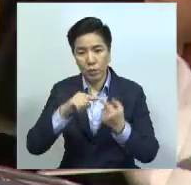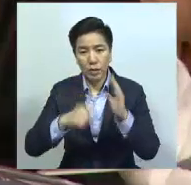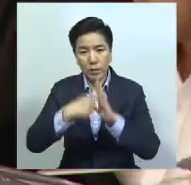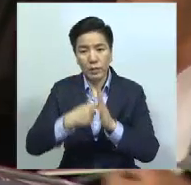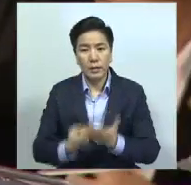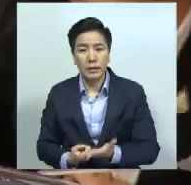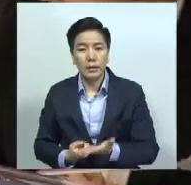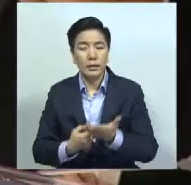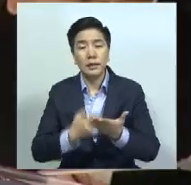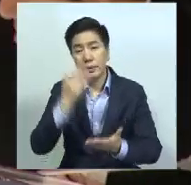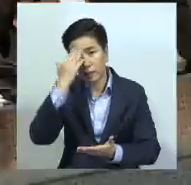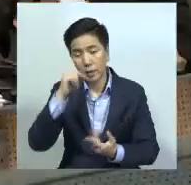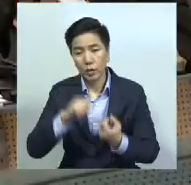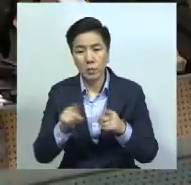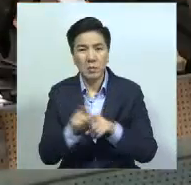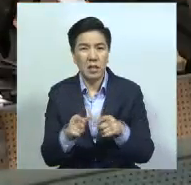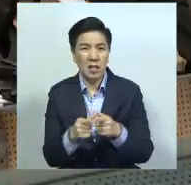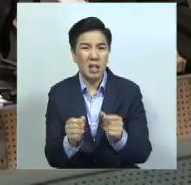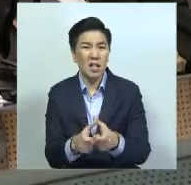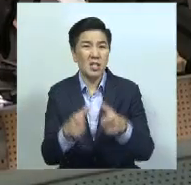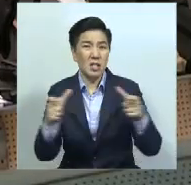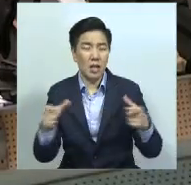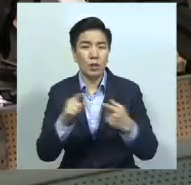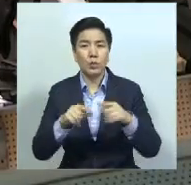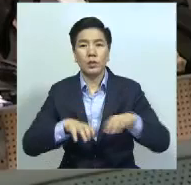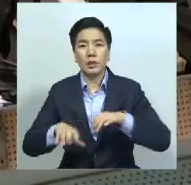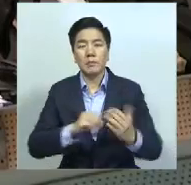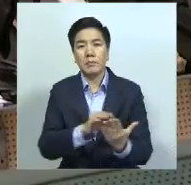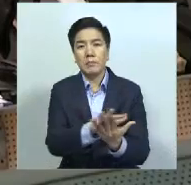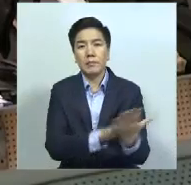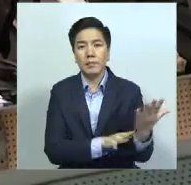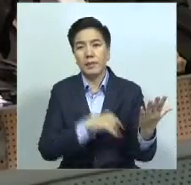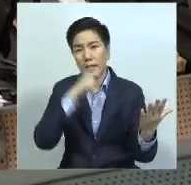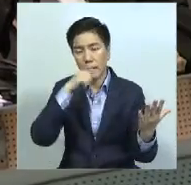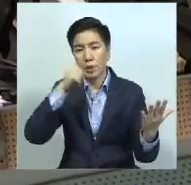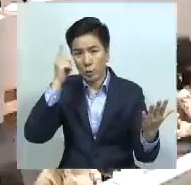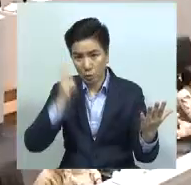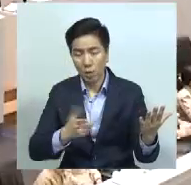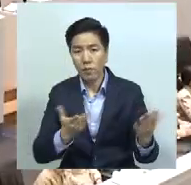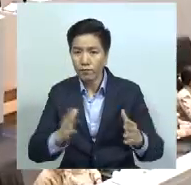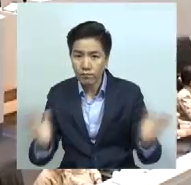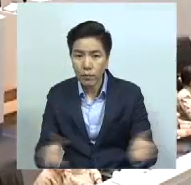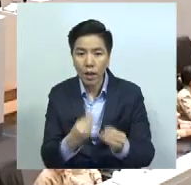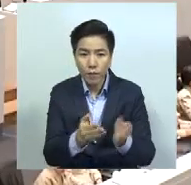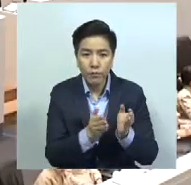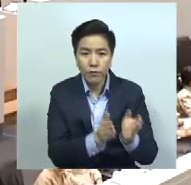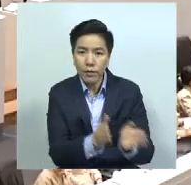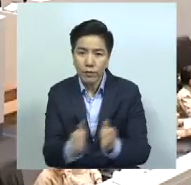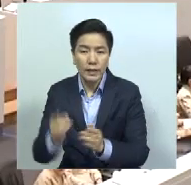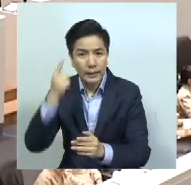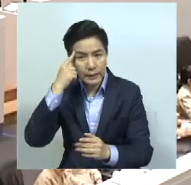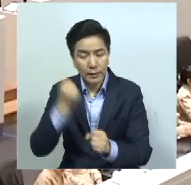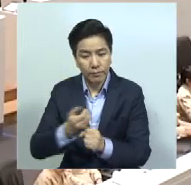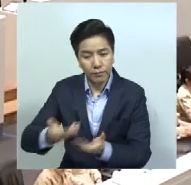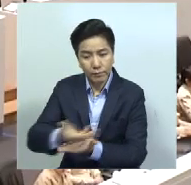ที่ต้องยื่นอภิปรายเพราะมองว่าเป็นเรื่องใหญ่ที่กระทบต่อการบริหารราชการแผ่นดินจึงต้องการกระตุ้นให้ทุกฝ่ายหาทางออก